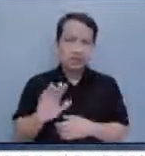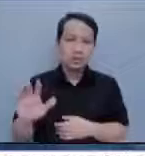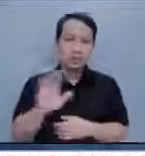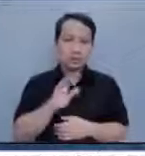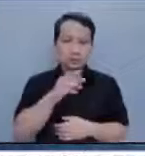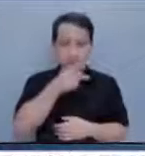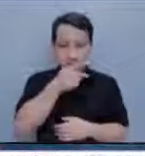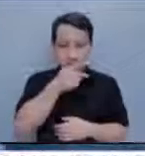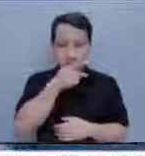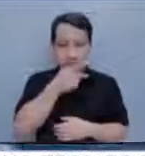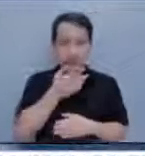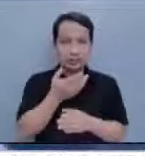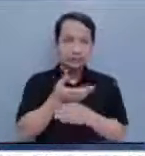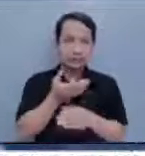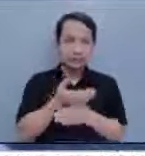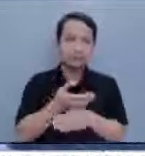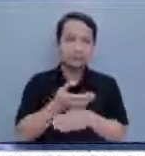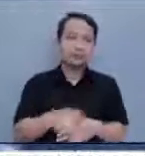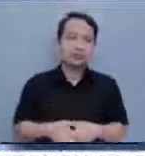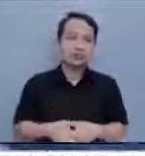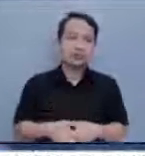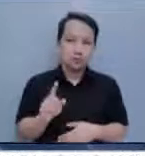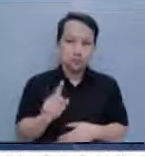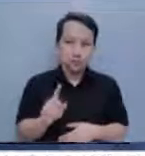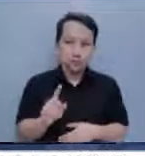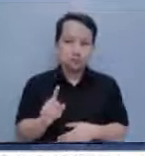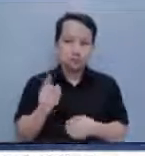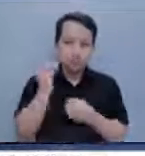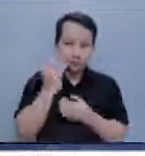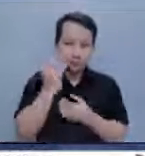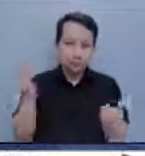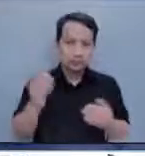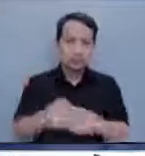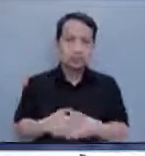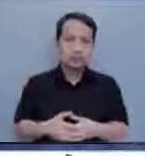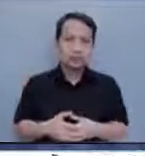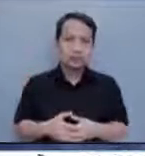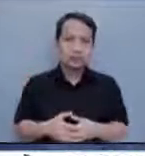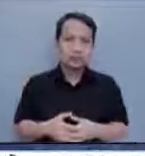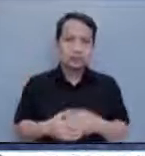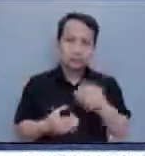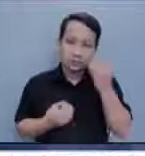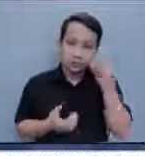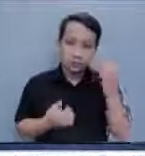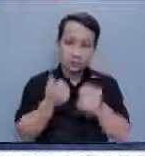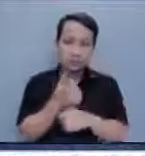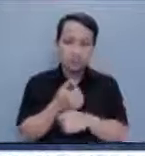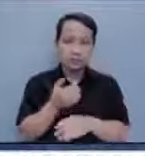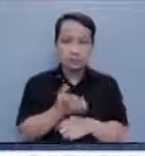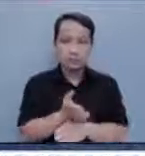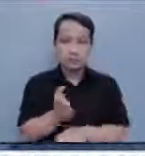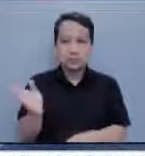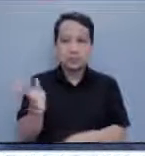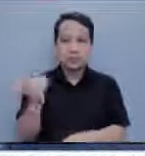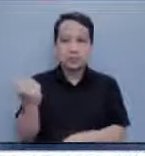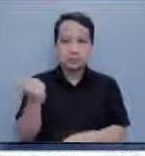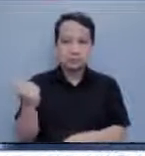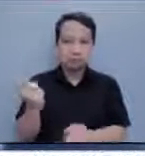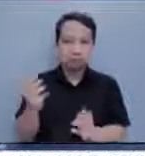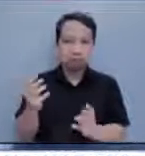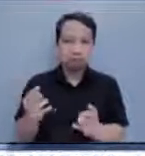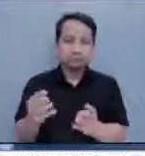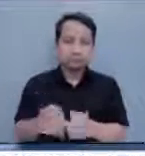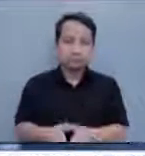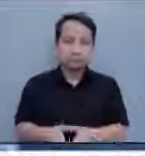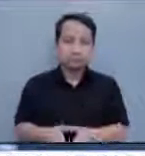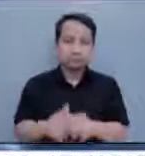pribadong sasakyan ay i-advise po natin na dumaan sa alternate route,